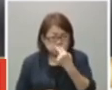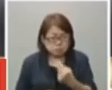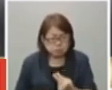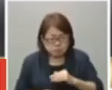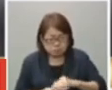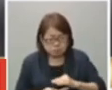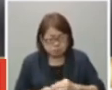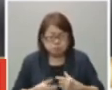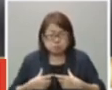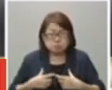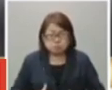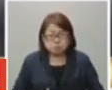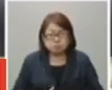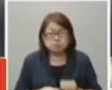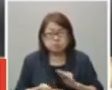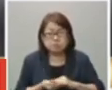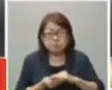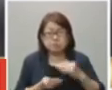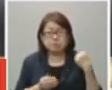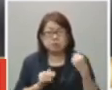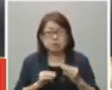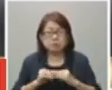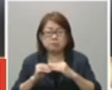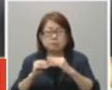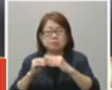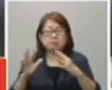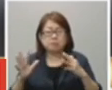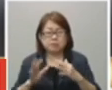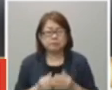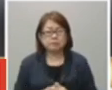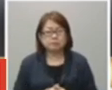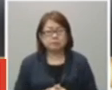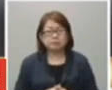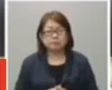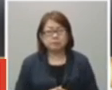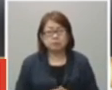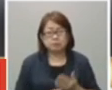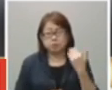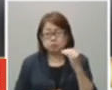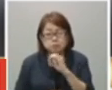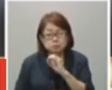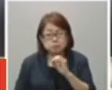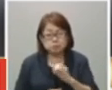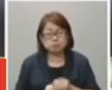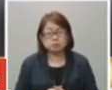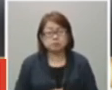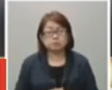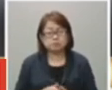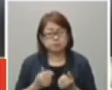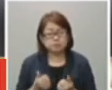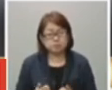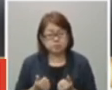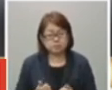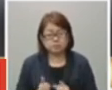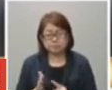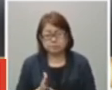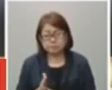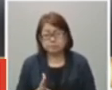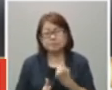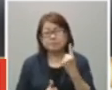ขึ้นอย่างไม่เคยปรากฏมาก่อนเพราะฉะนั้นครับเรื่องแร